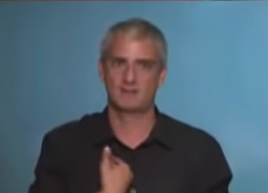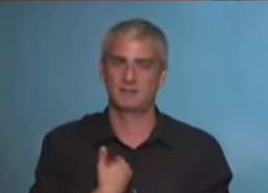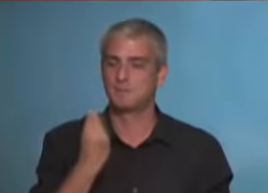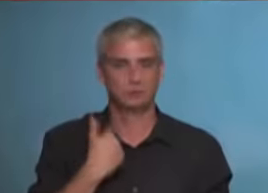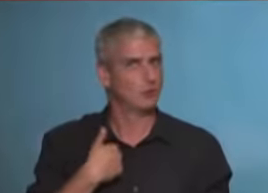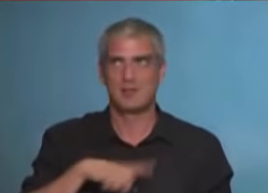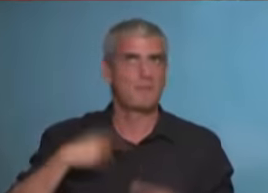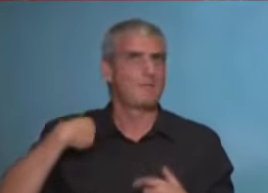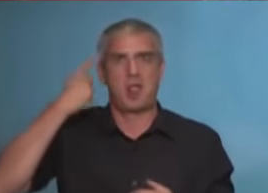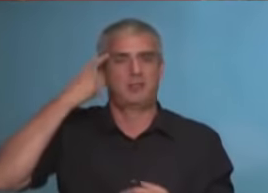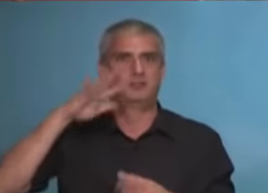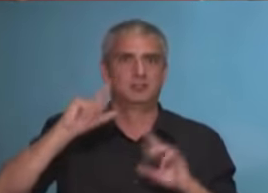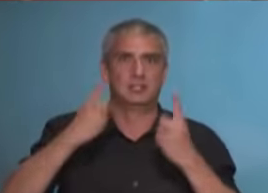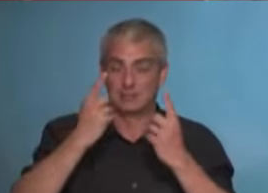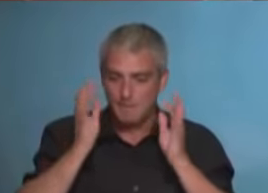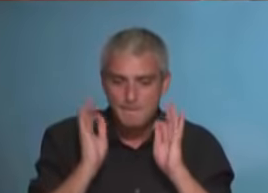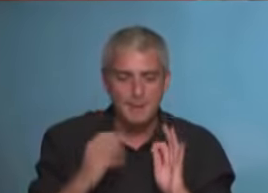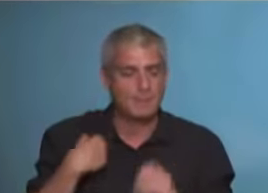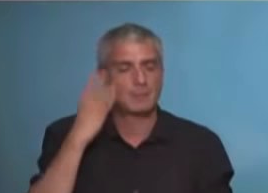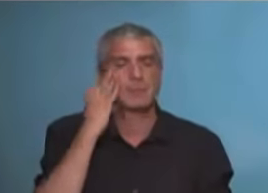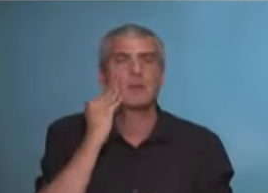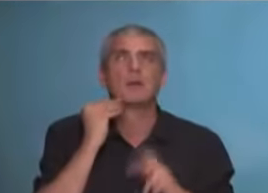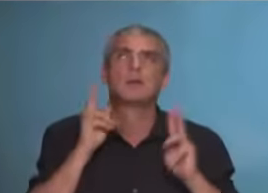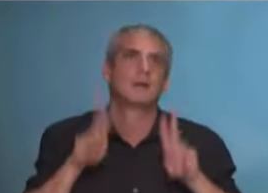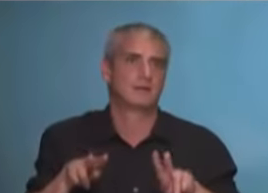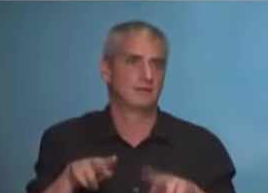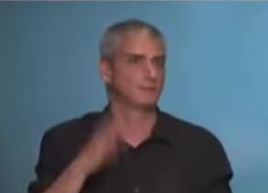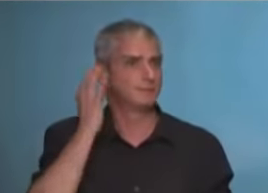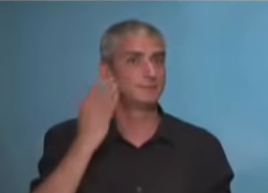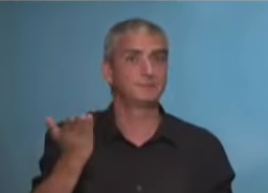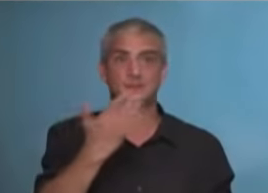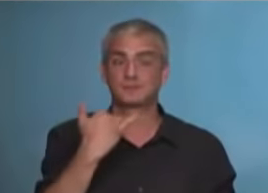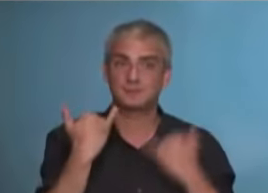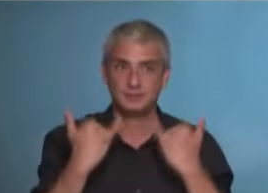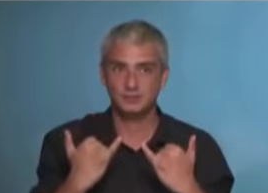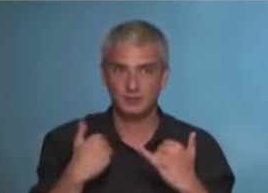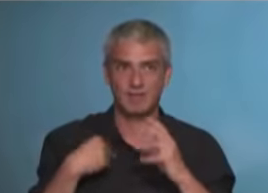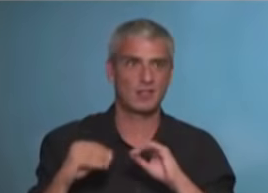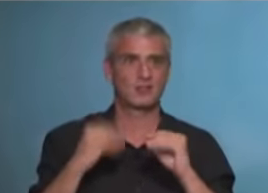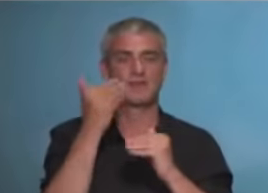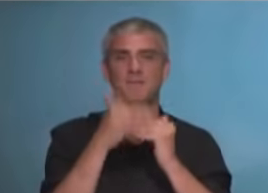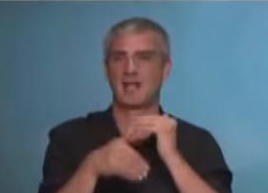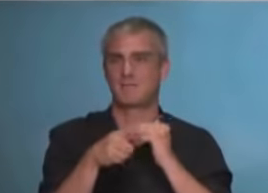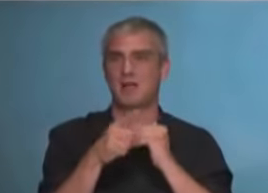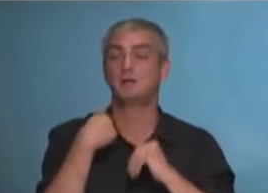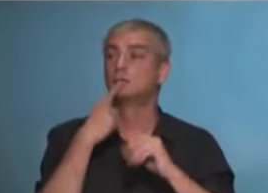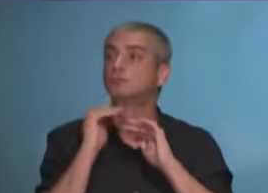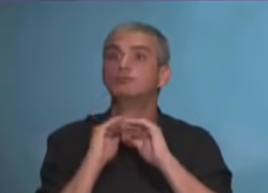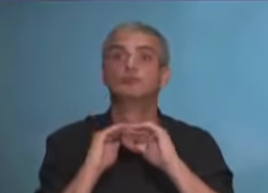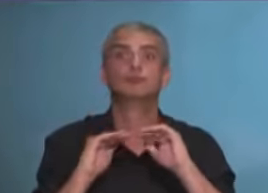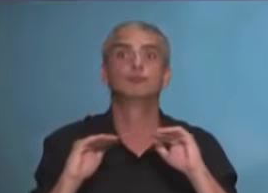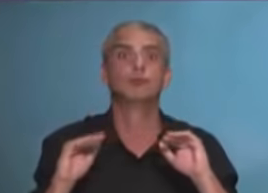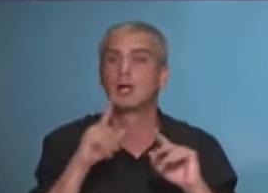שבחיים לא חשבתי שזה יקרה, ואני באמת נהנית עד השמיים. טוב, בנות, עכשיו אנחנו עוברות לגמר. אני רוצה שקט,